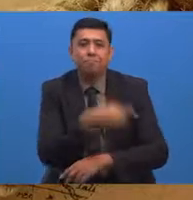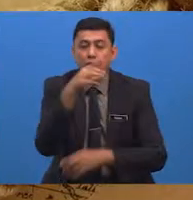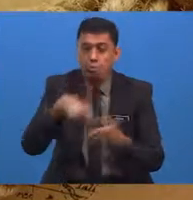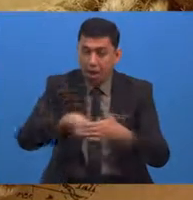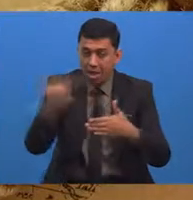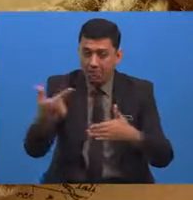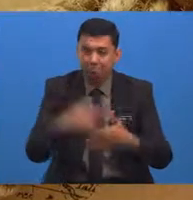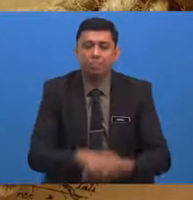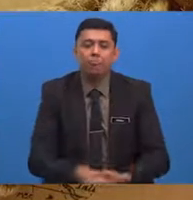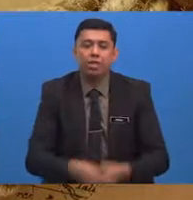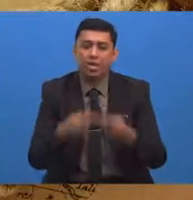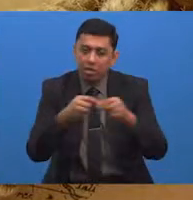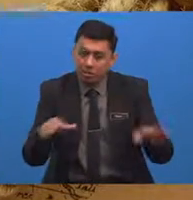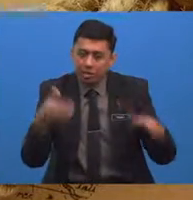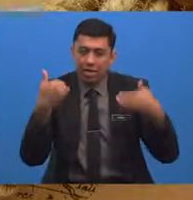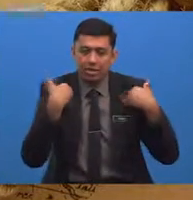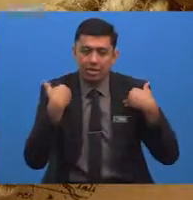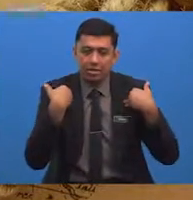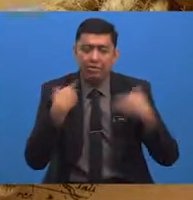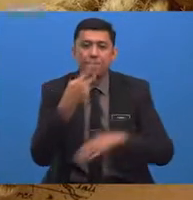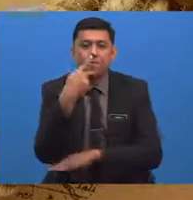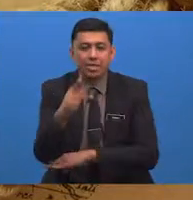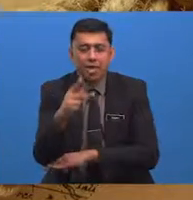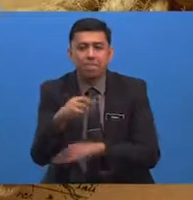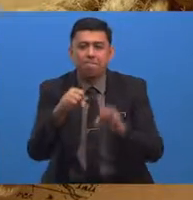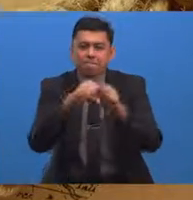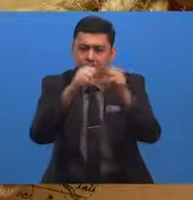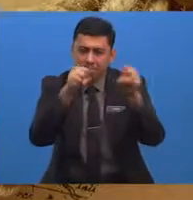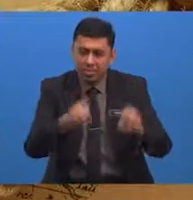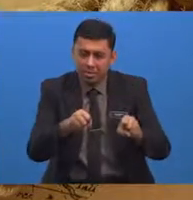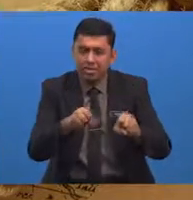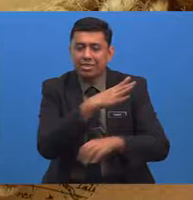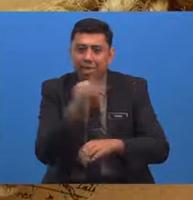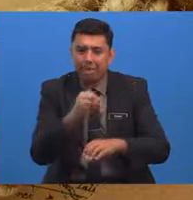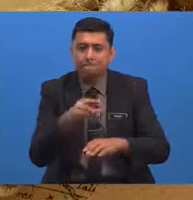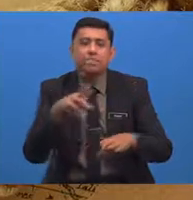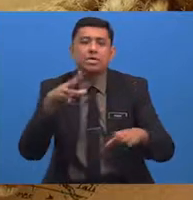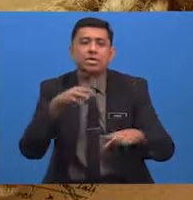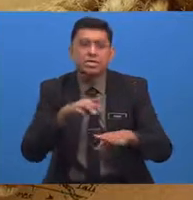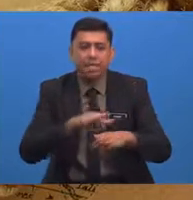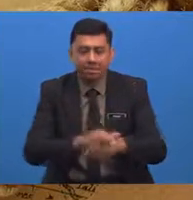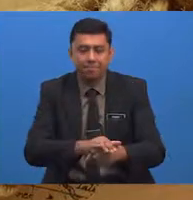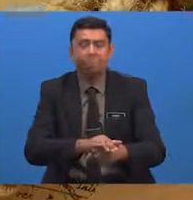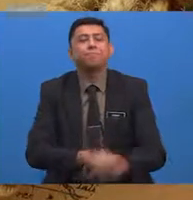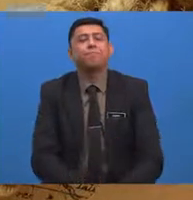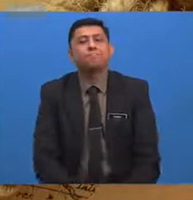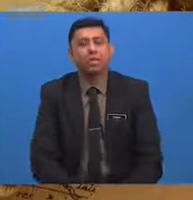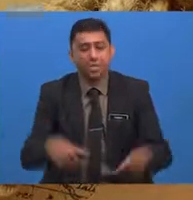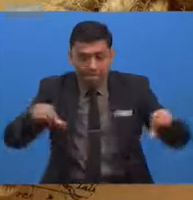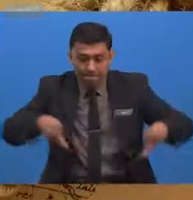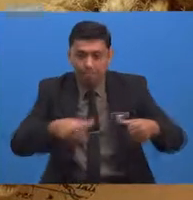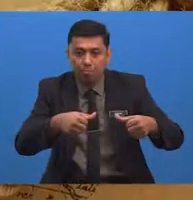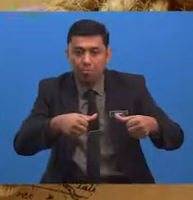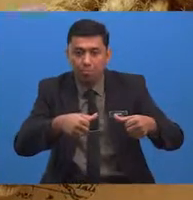di Sarawak telah mempunyai pemerintahan yang sistematik dan berkesan. Sistem pemerintahan yang